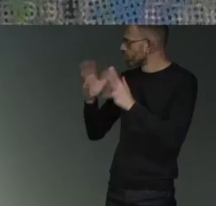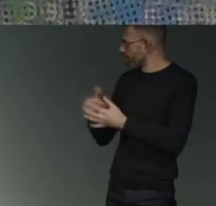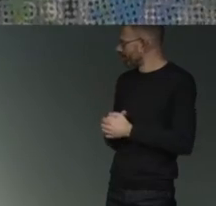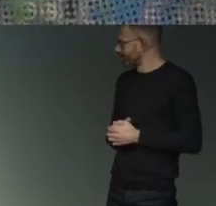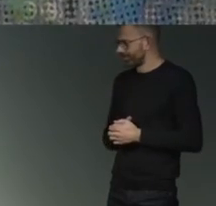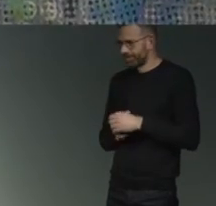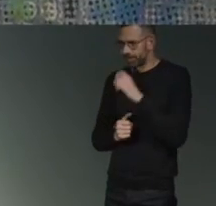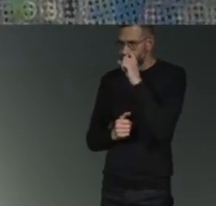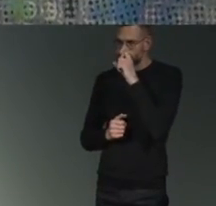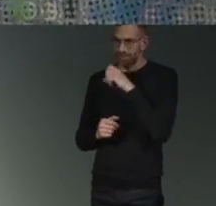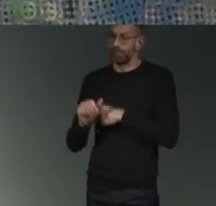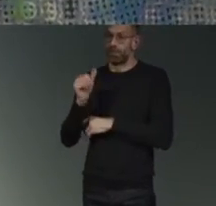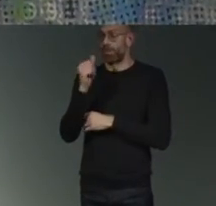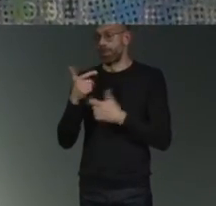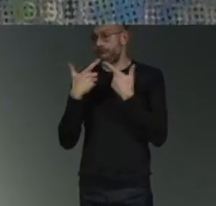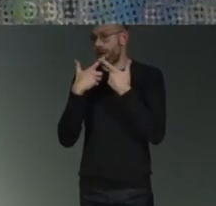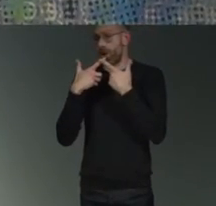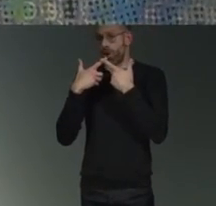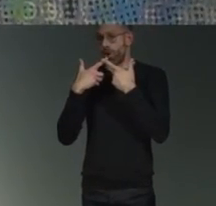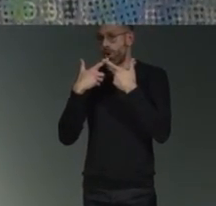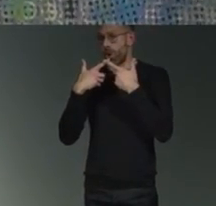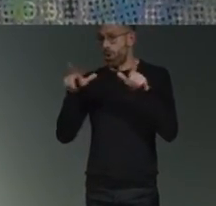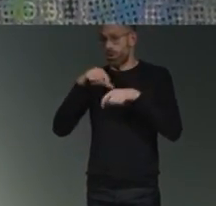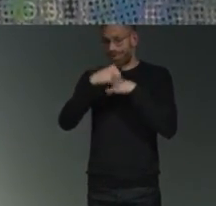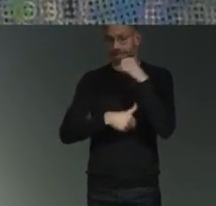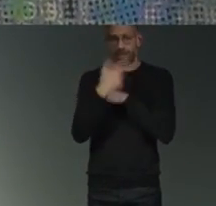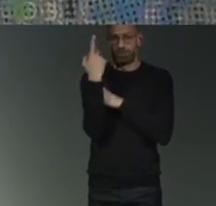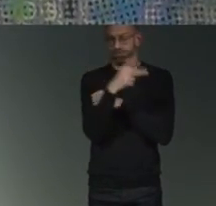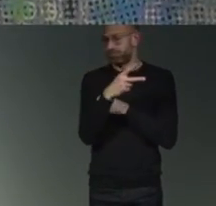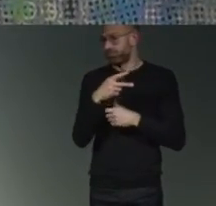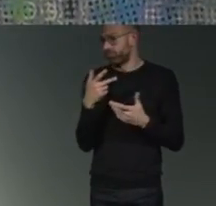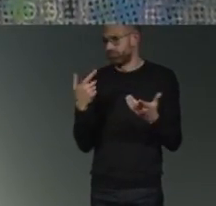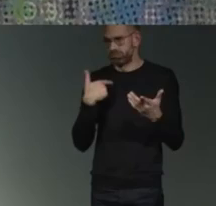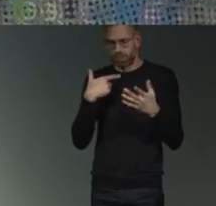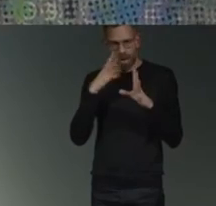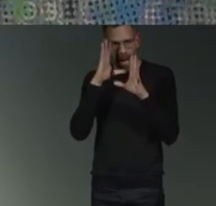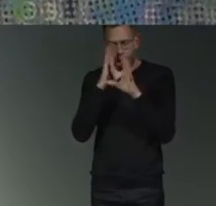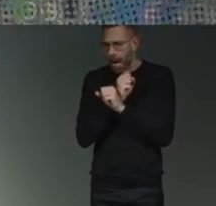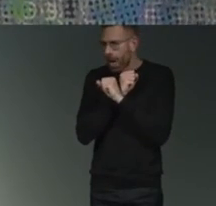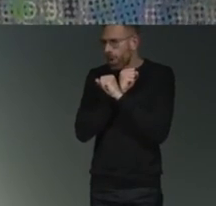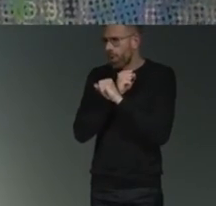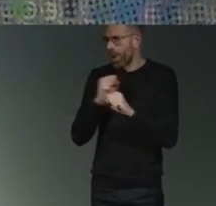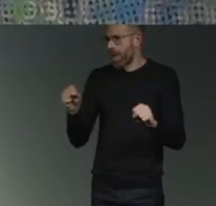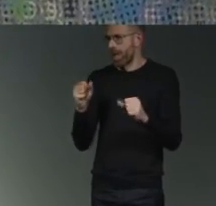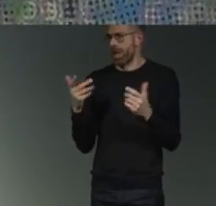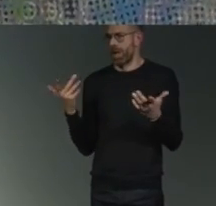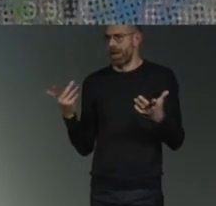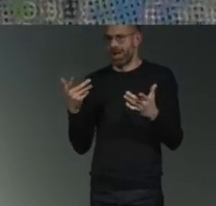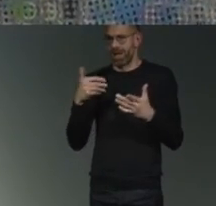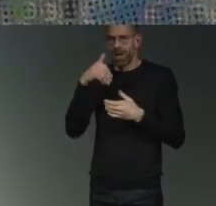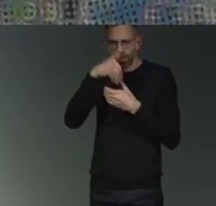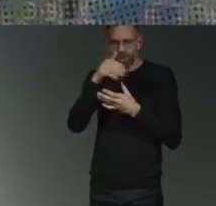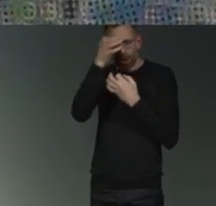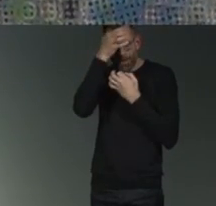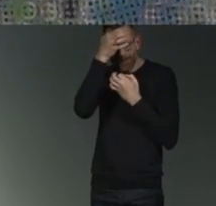Ben, d'abord, la langue de la langue de Ponge est absolument incroyable, à la fois de précision,